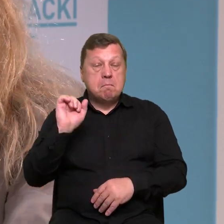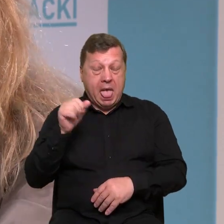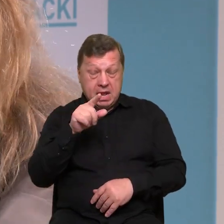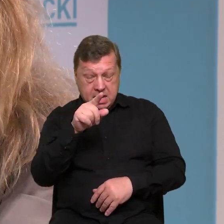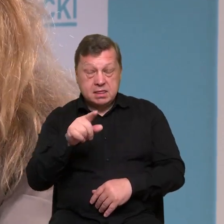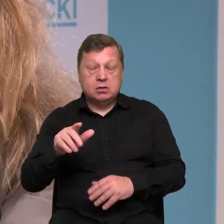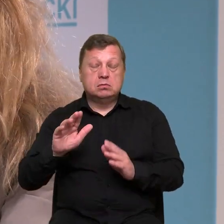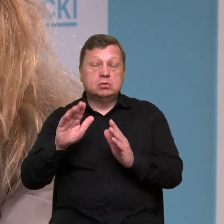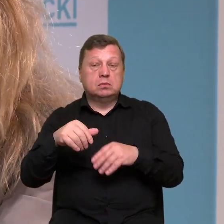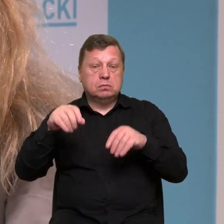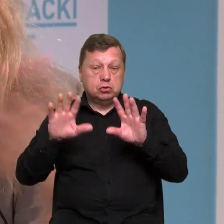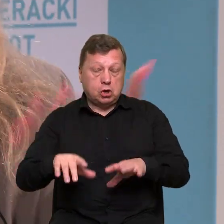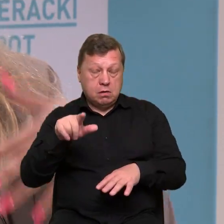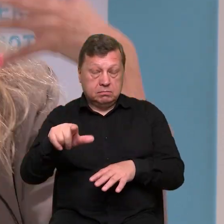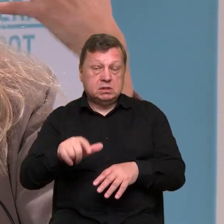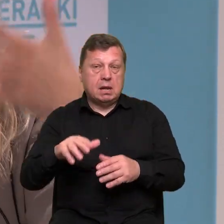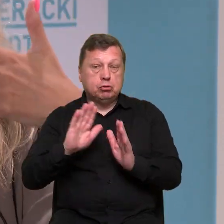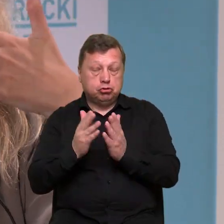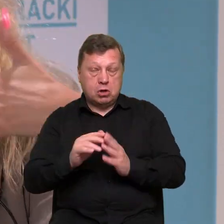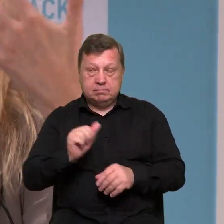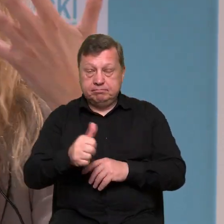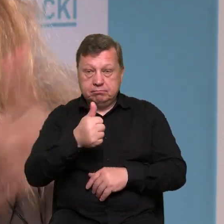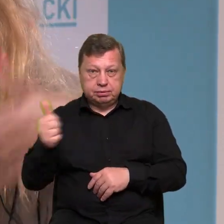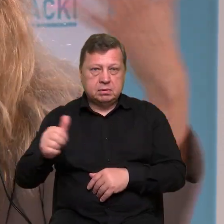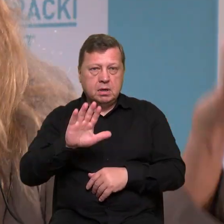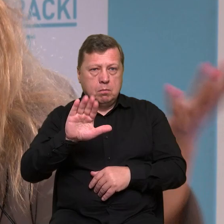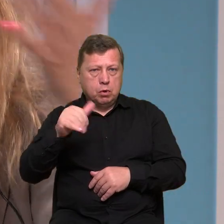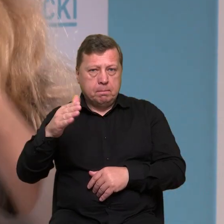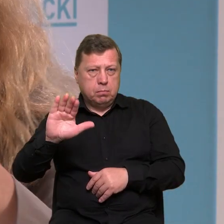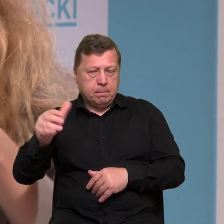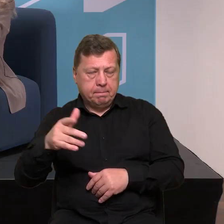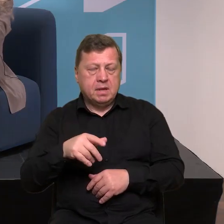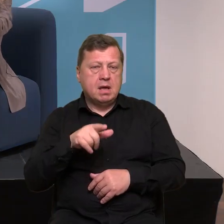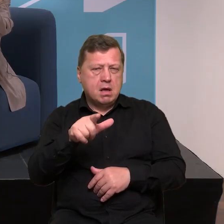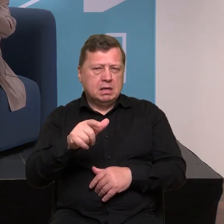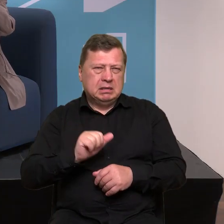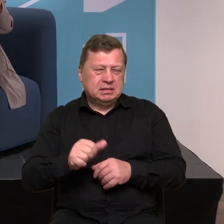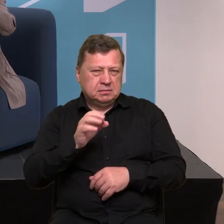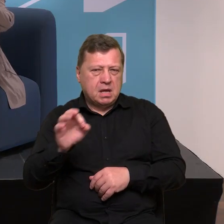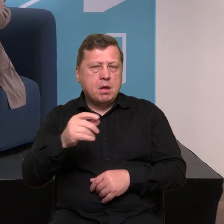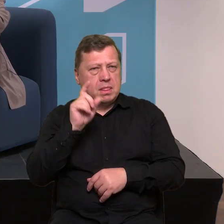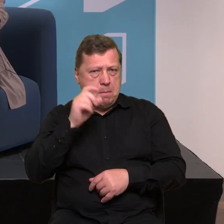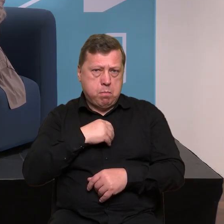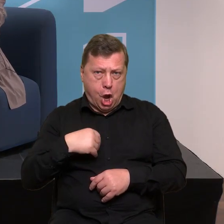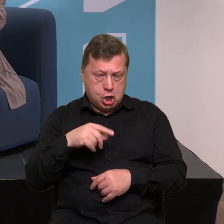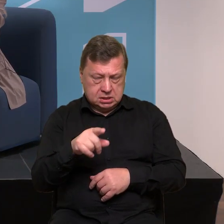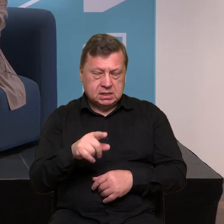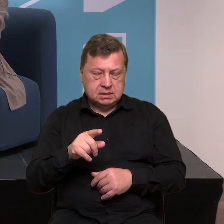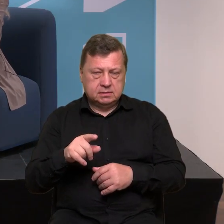Berlinie. Buchbund się nazywa. I to jest specyficzna księgarnia, niemiecko-polska księgarnia.